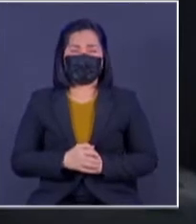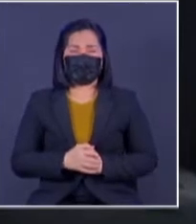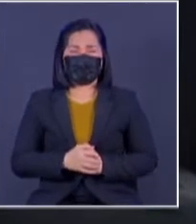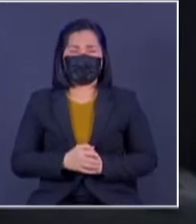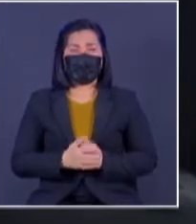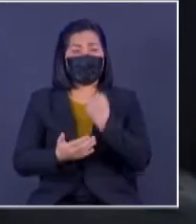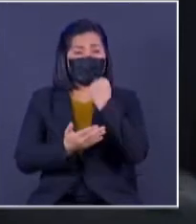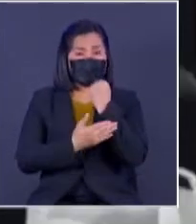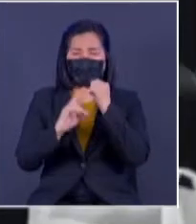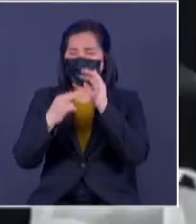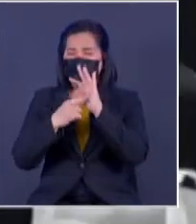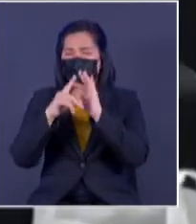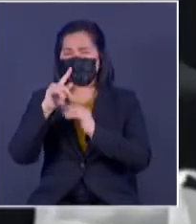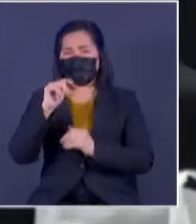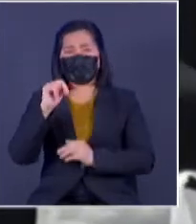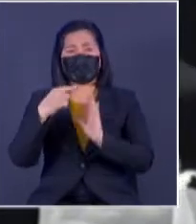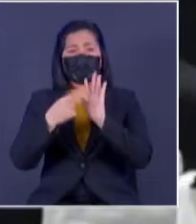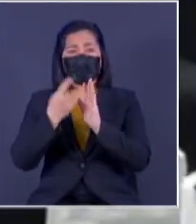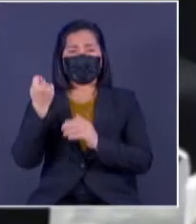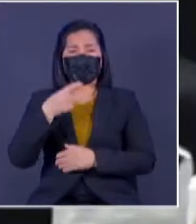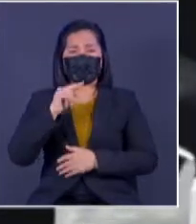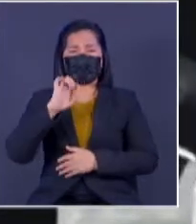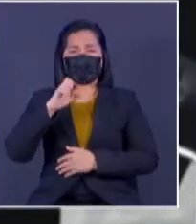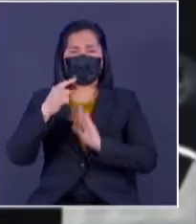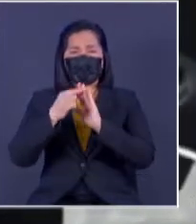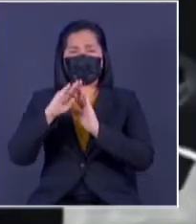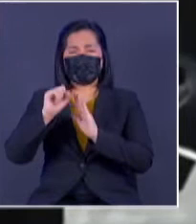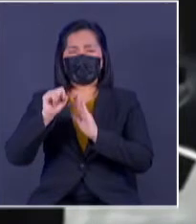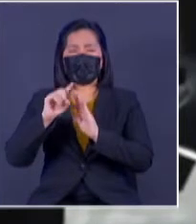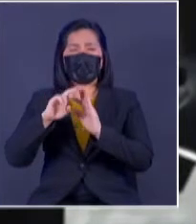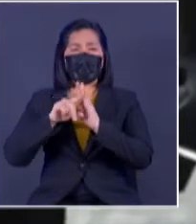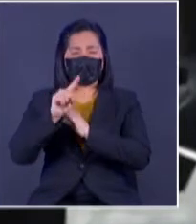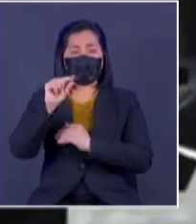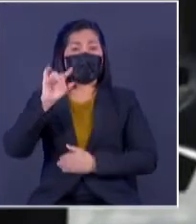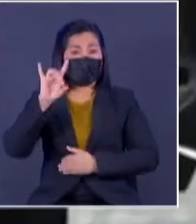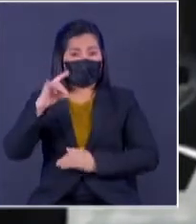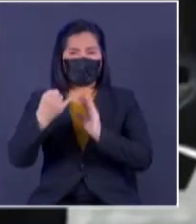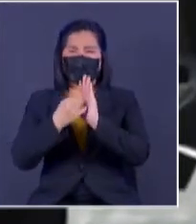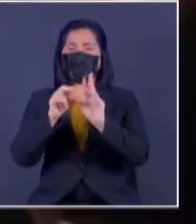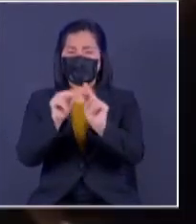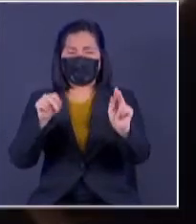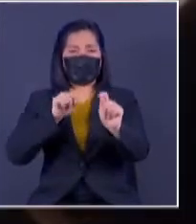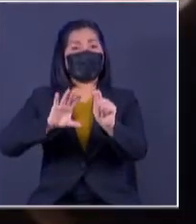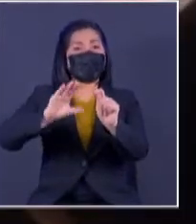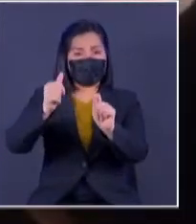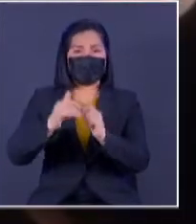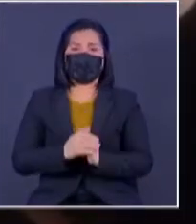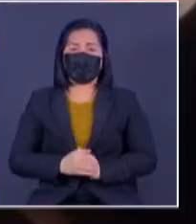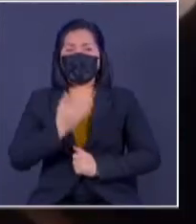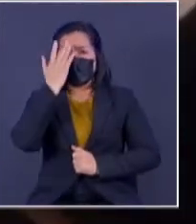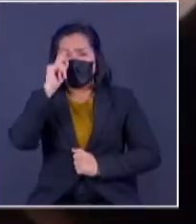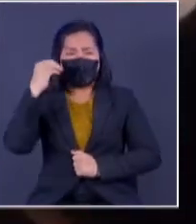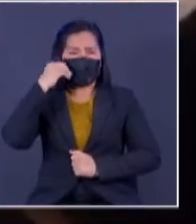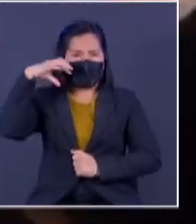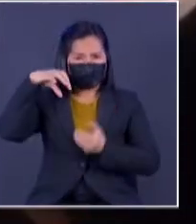ปาร์คซอยรัตนาธิเบศ28ครับอยู่ในพื้นที่ตำบลบางกระสออำเภอเมืองนนทบุรีหลังจากที่สืบทราบว่าที่บ้าน